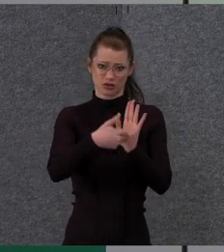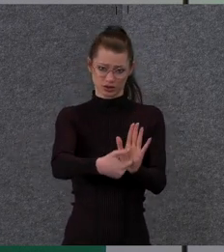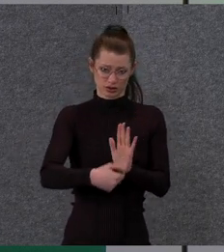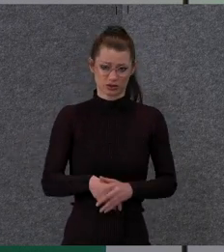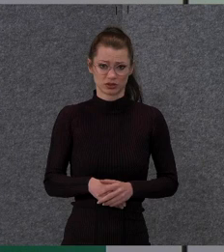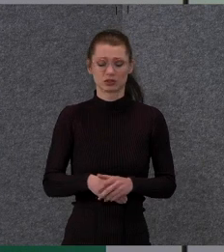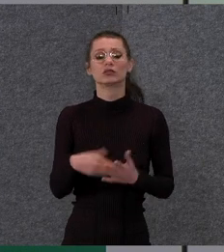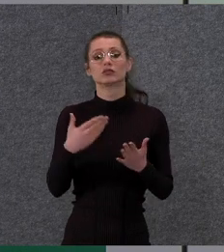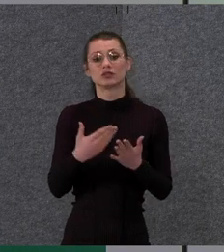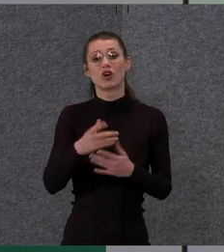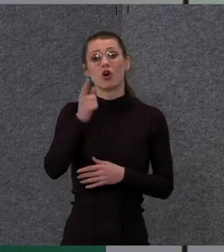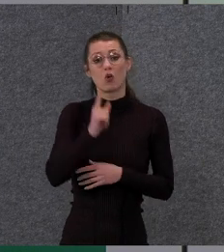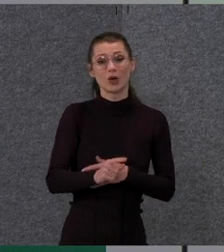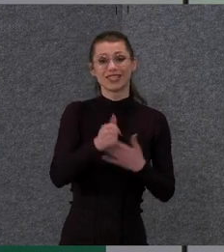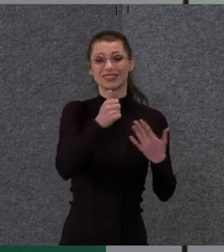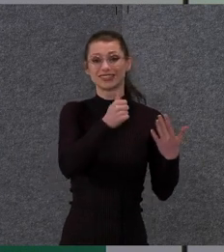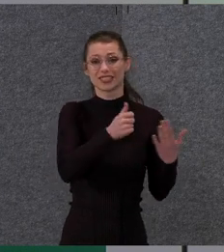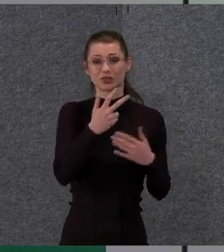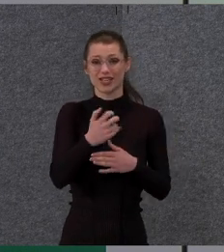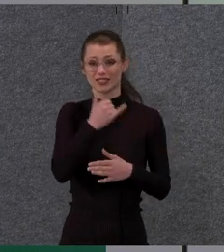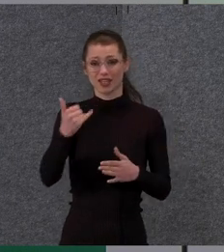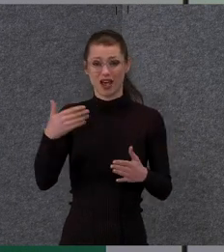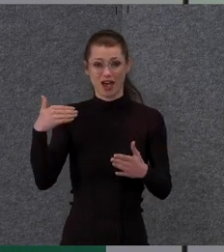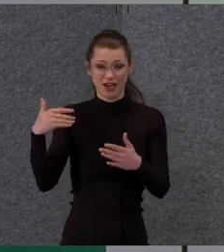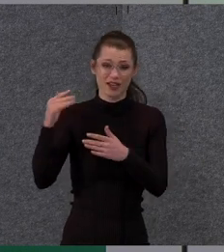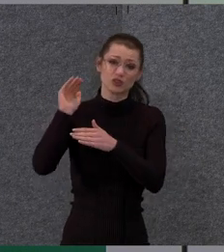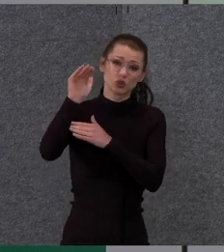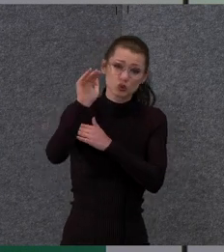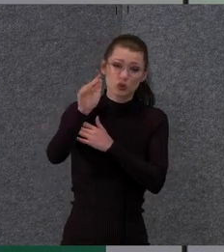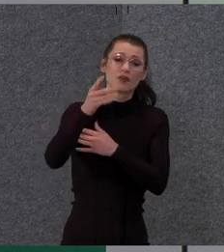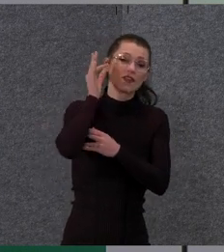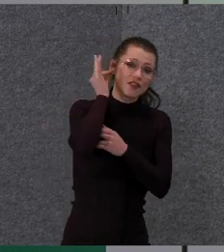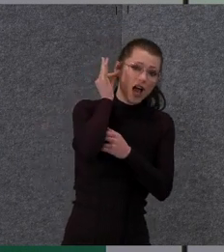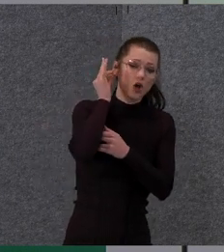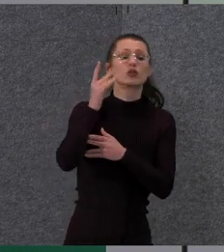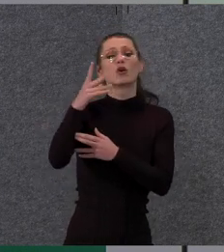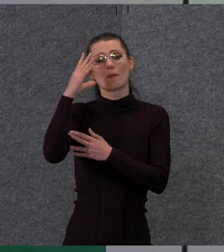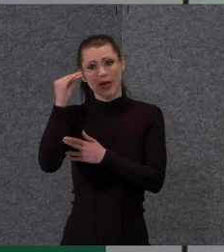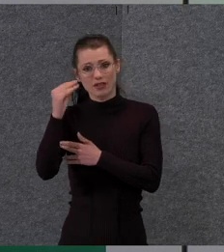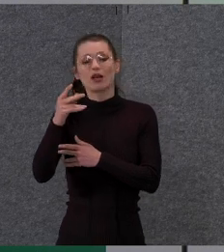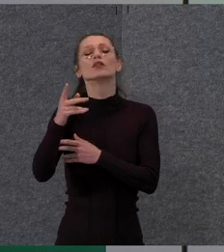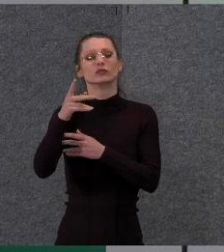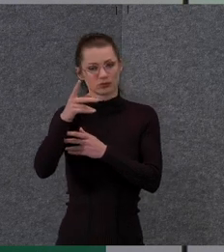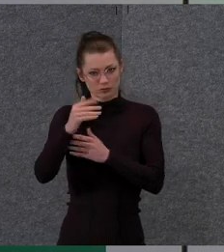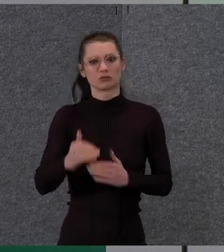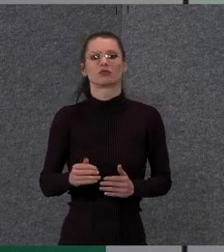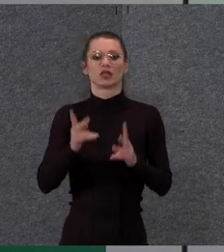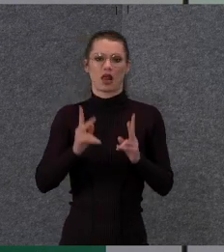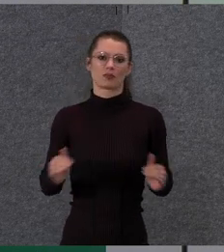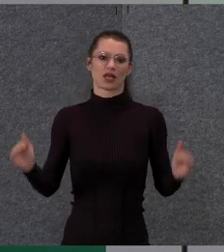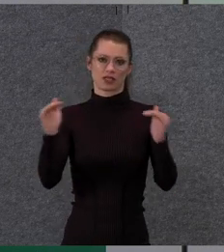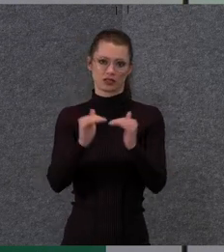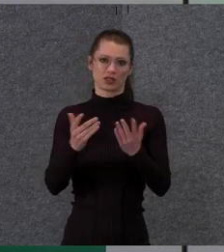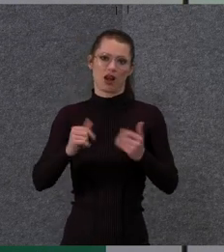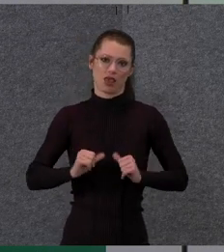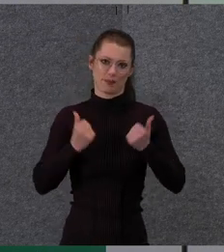Demnach werden erst in 136 Jahren Frauen und Männer weltweit gleichberechtigt leben können. Das heißt, wenn